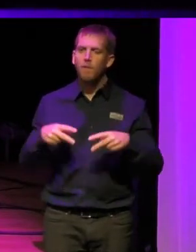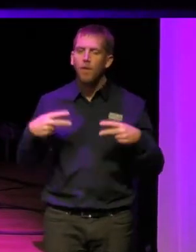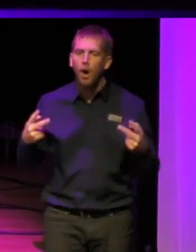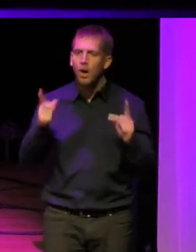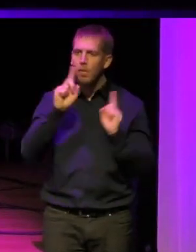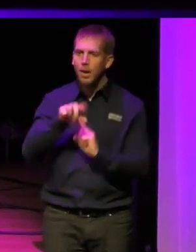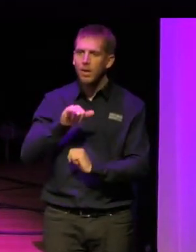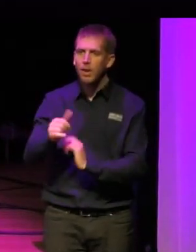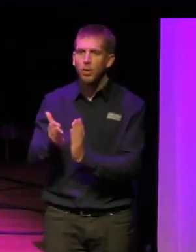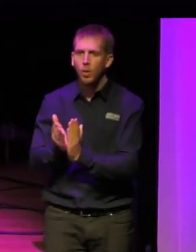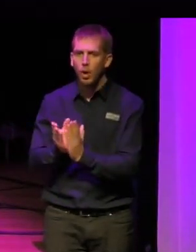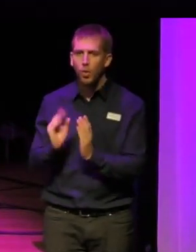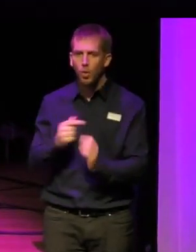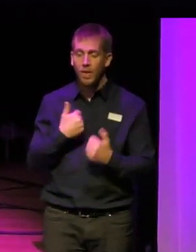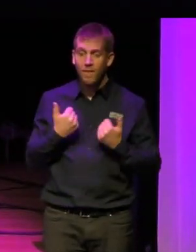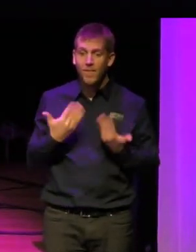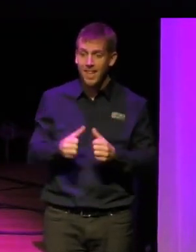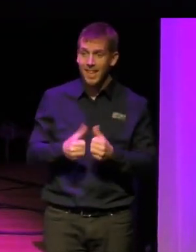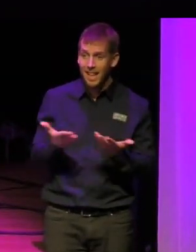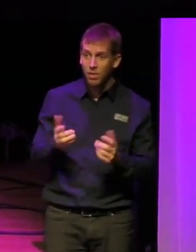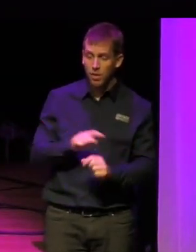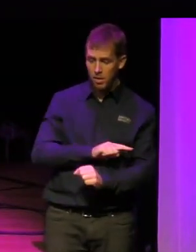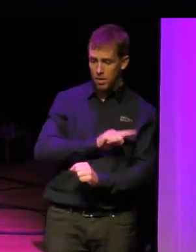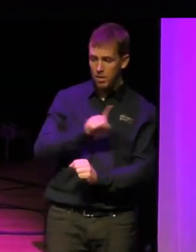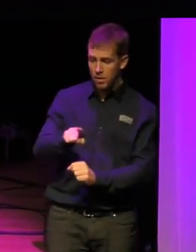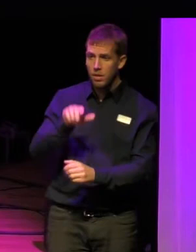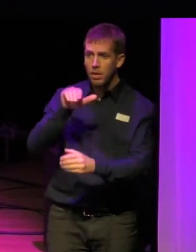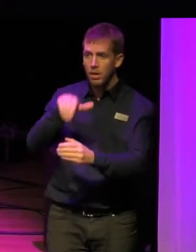på skolorna. När vi fick gå till skolan.